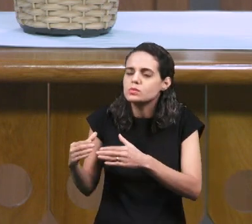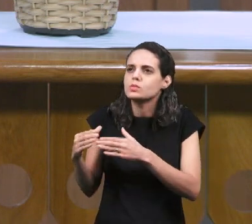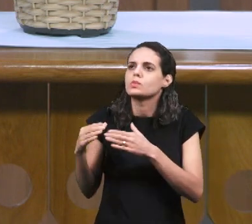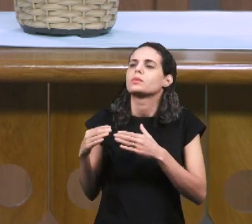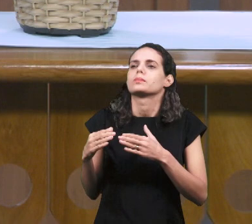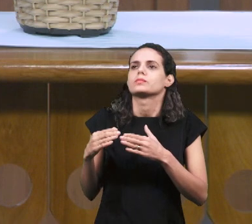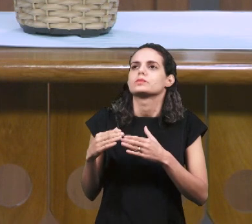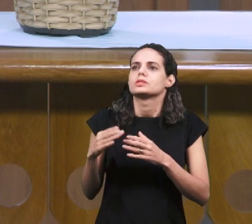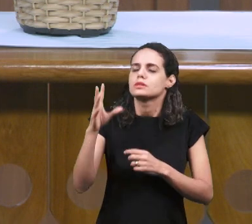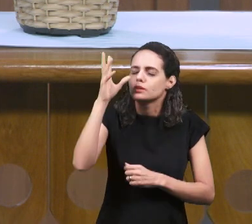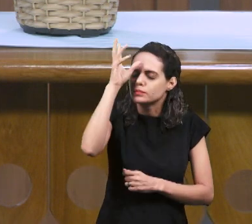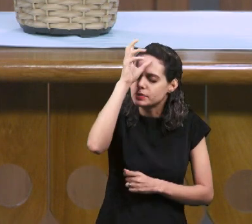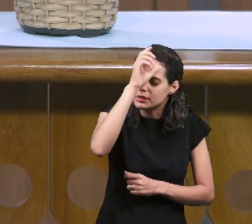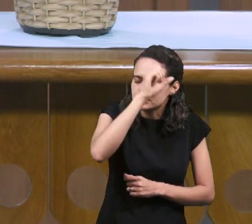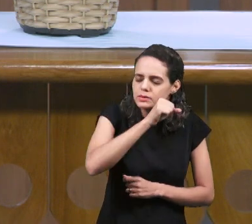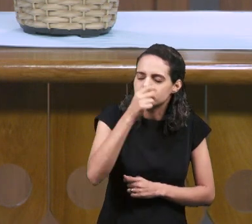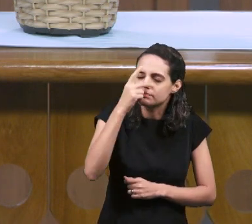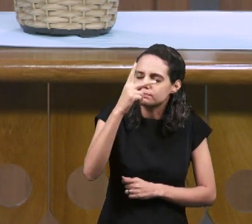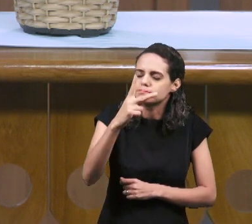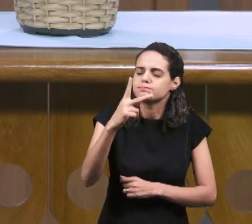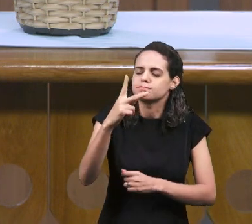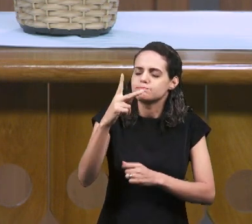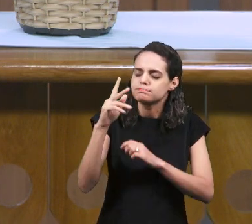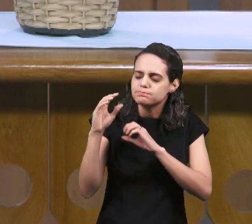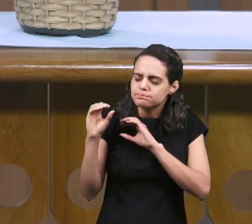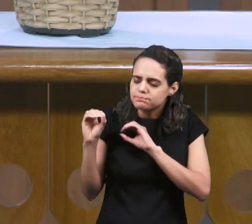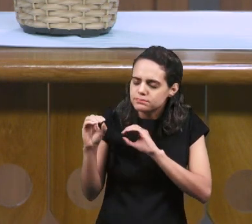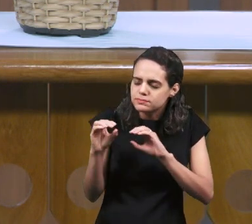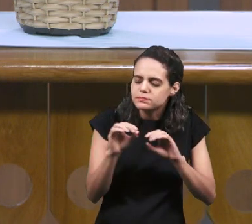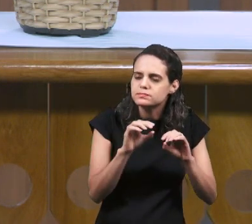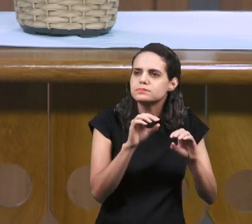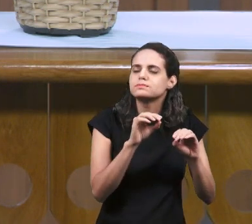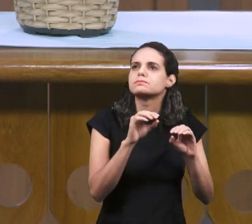Seigneur, dans l'apprentissage